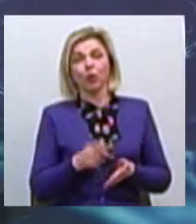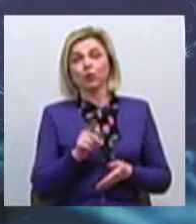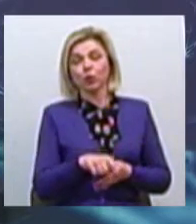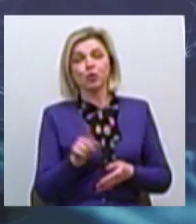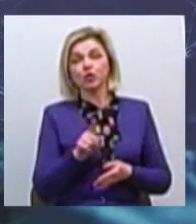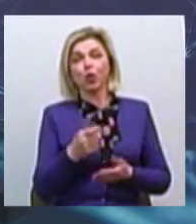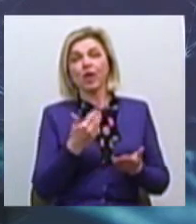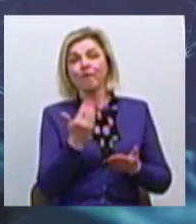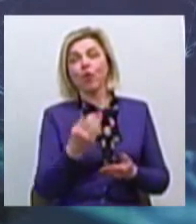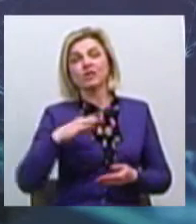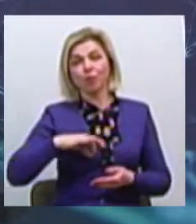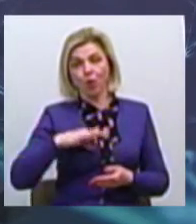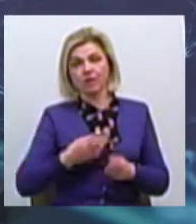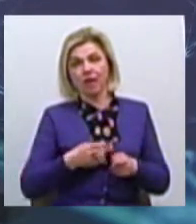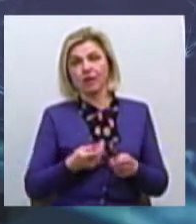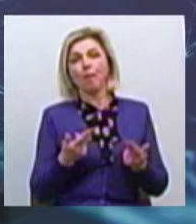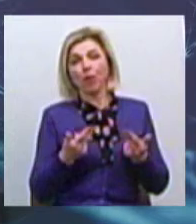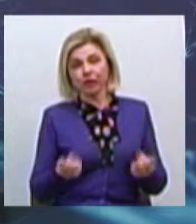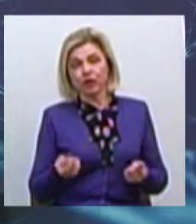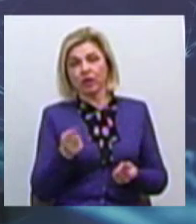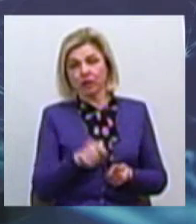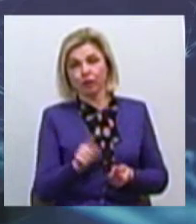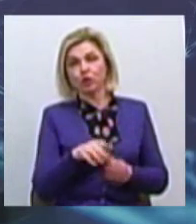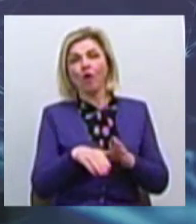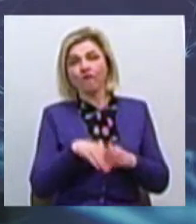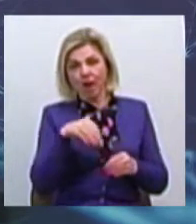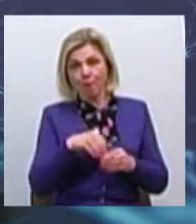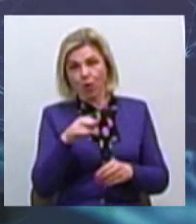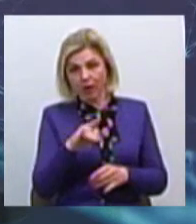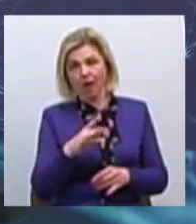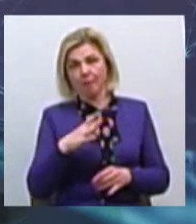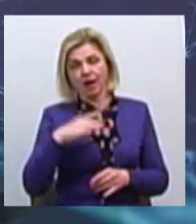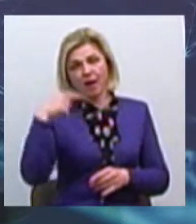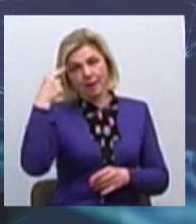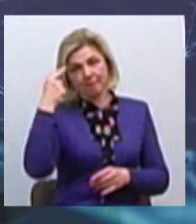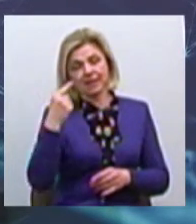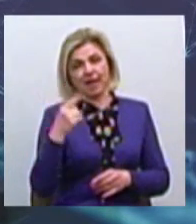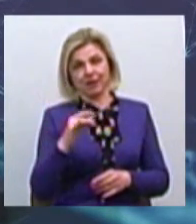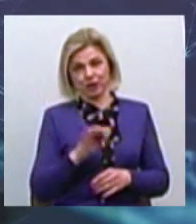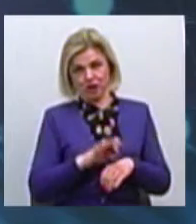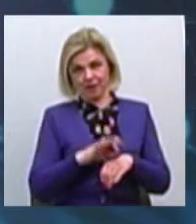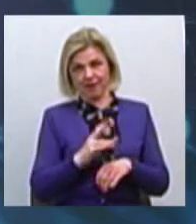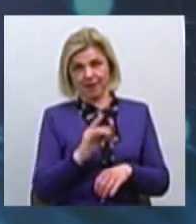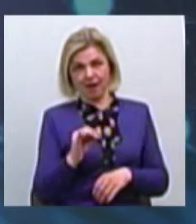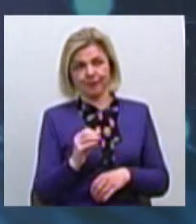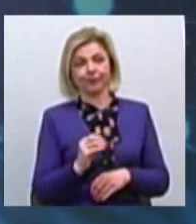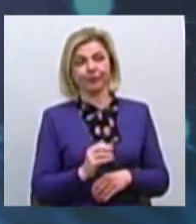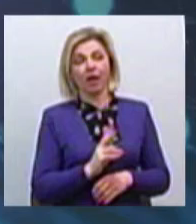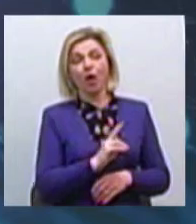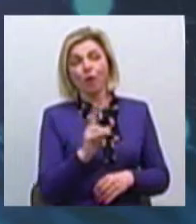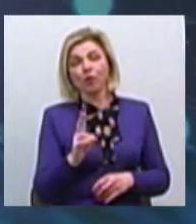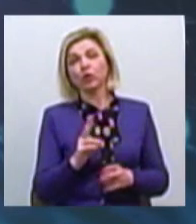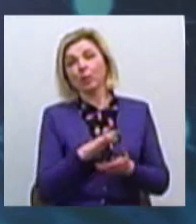то, что его используют, это снова-таки подтверждение того, что выборы были психиатрические. Життя продовжиться, але для когось воно продовжиться в іншій країні, тому